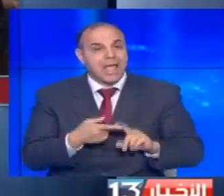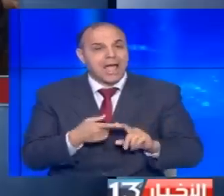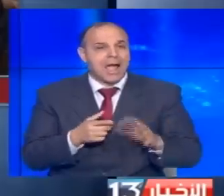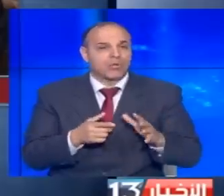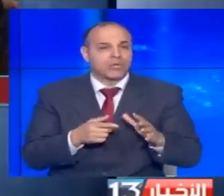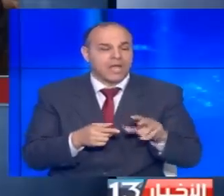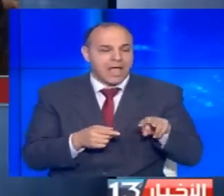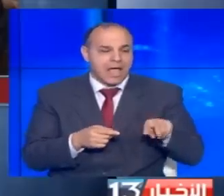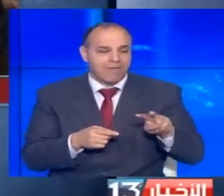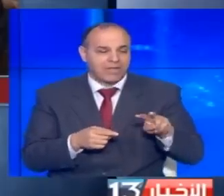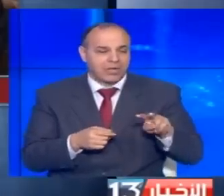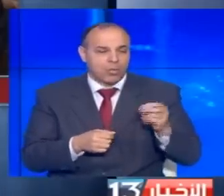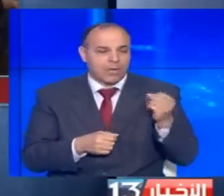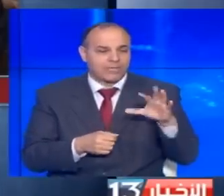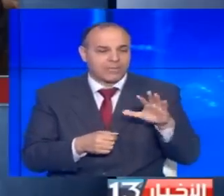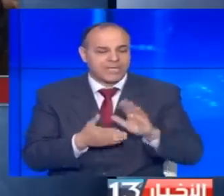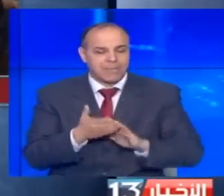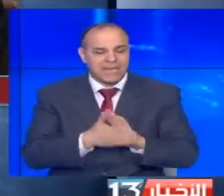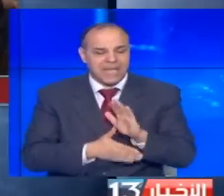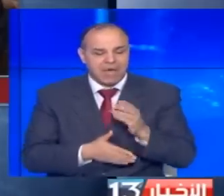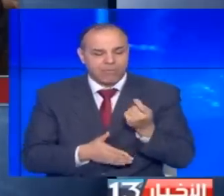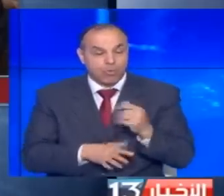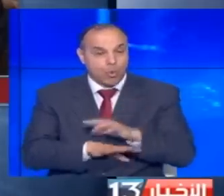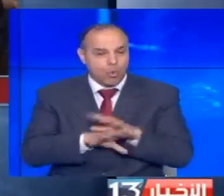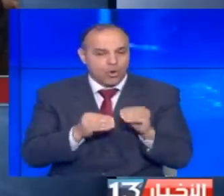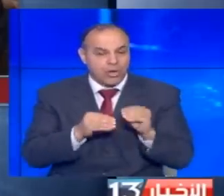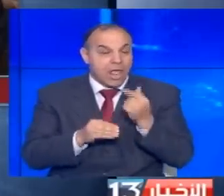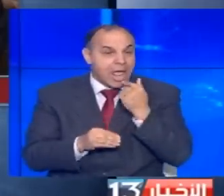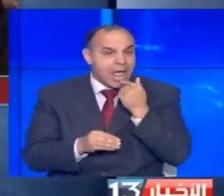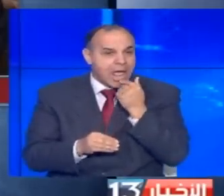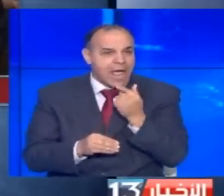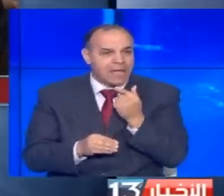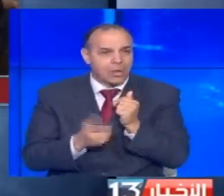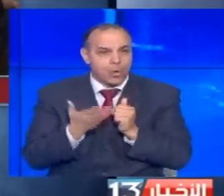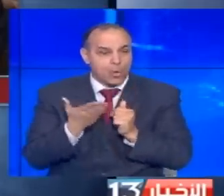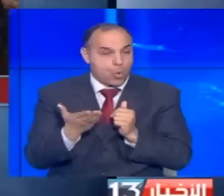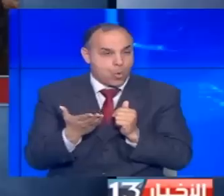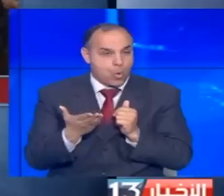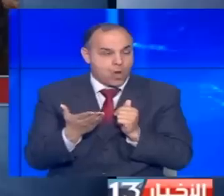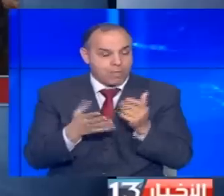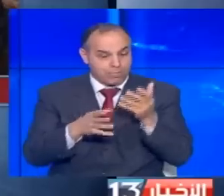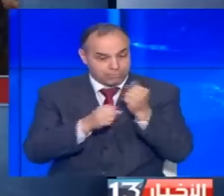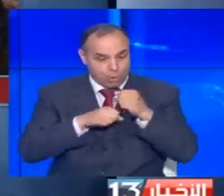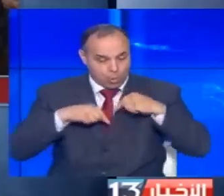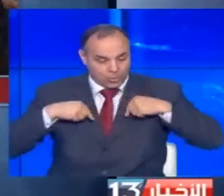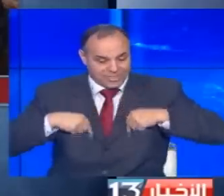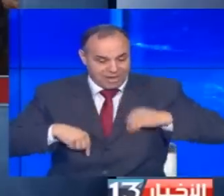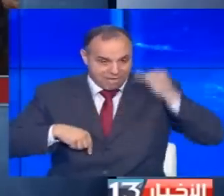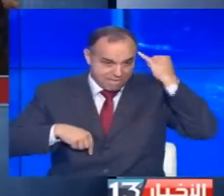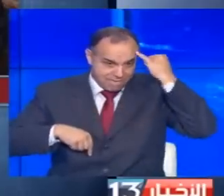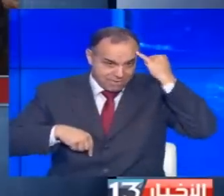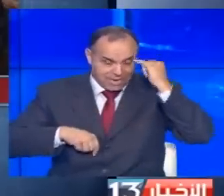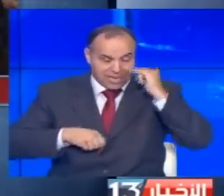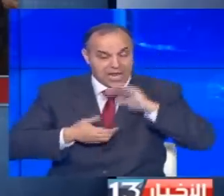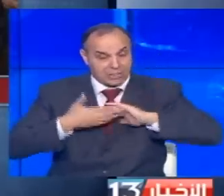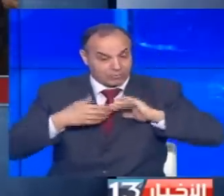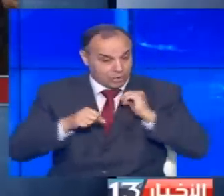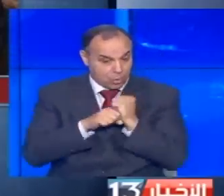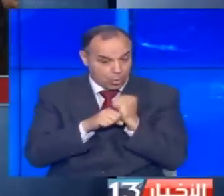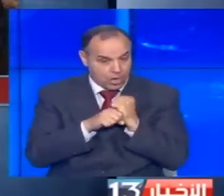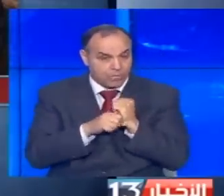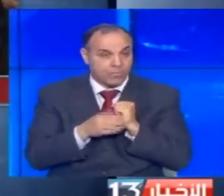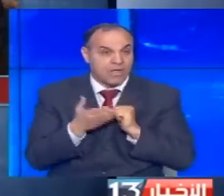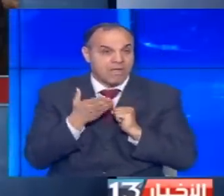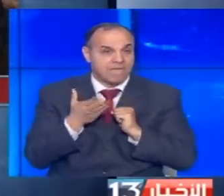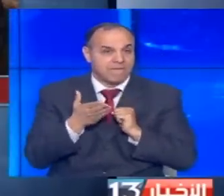حدود الفين وخمسمائه مليون دينار مشيرا الى انه في حالي قبله الحكومه بمقترح المنظمه الشغيله فان